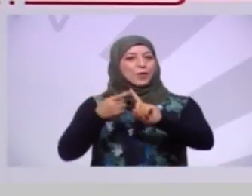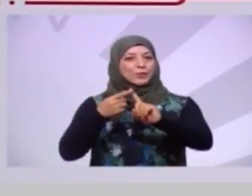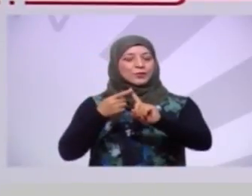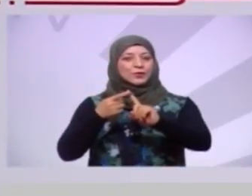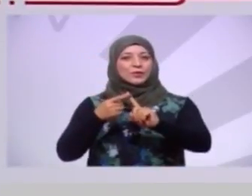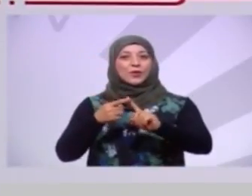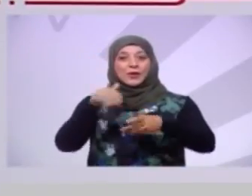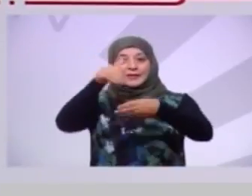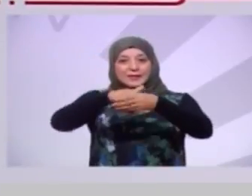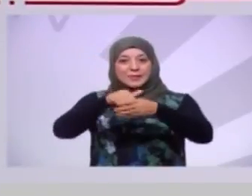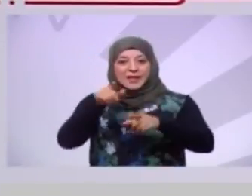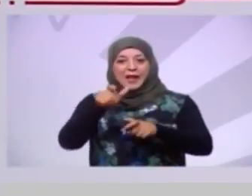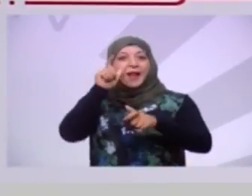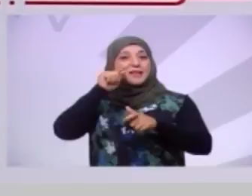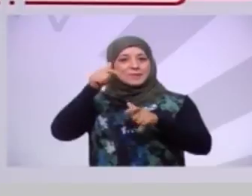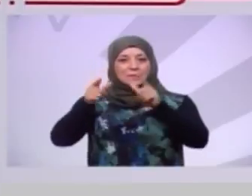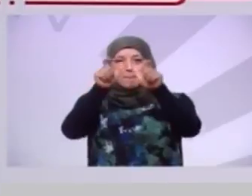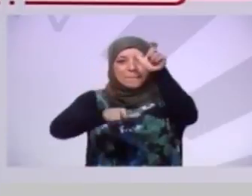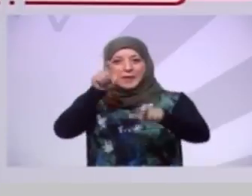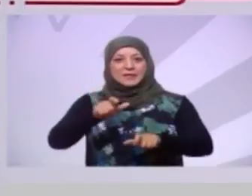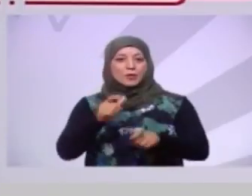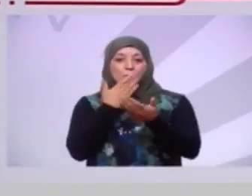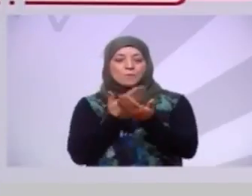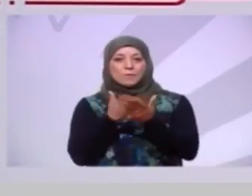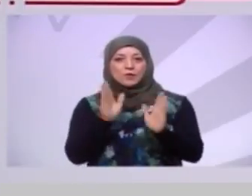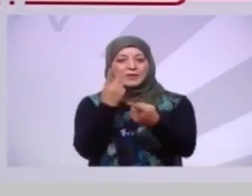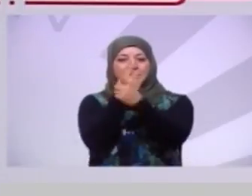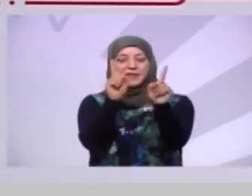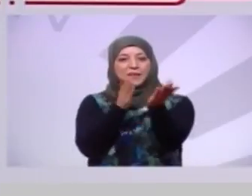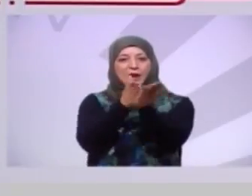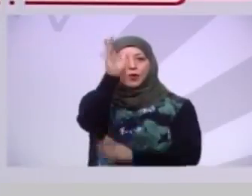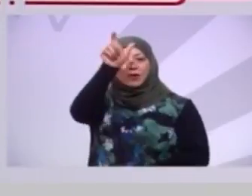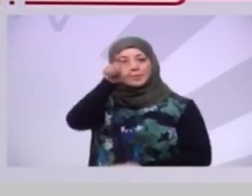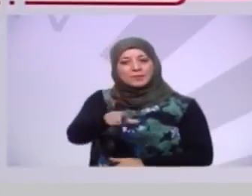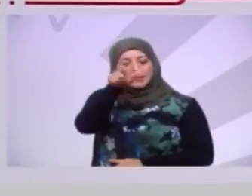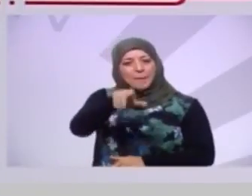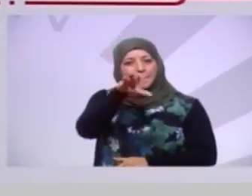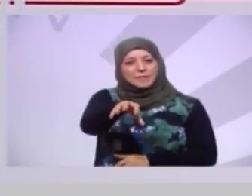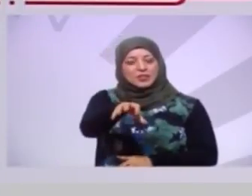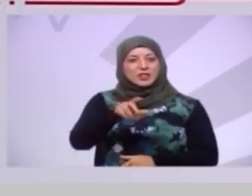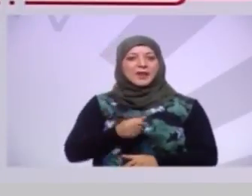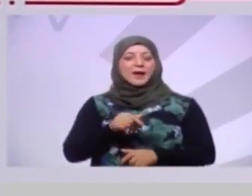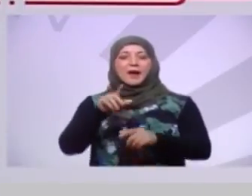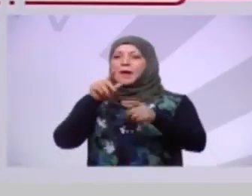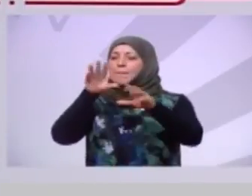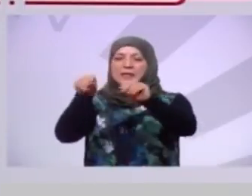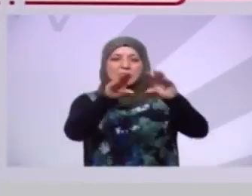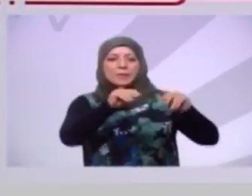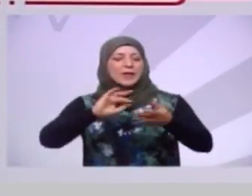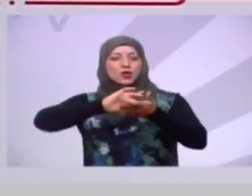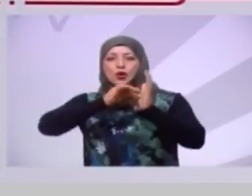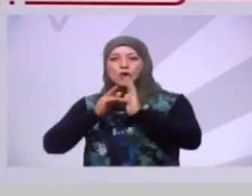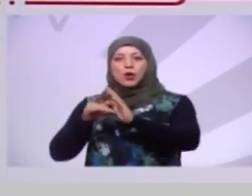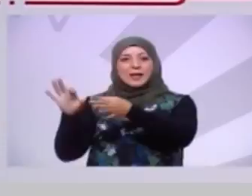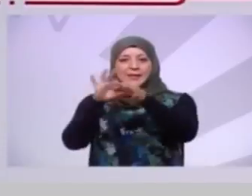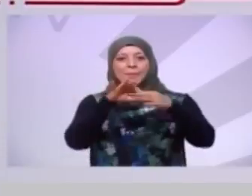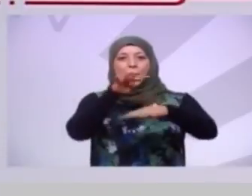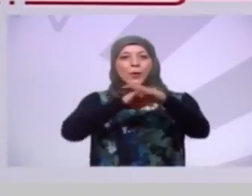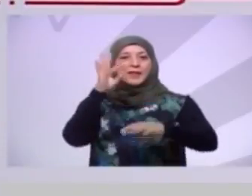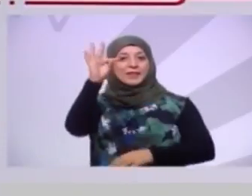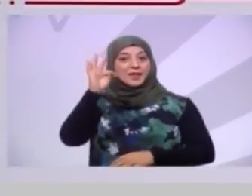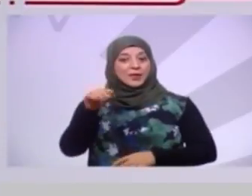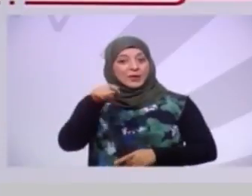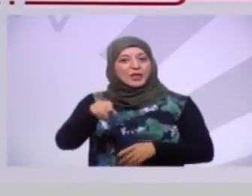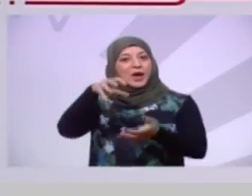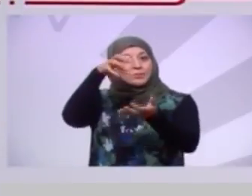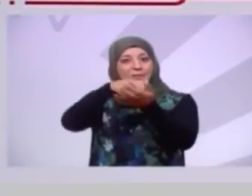تتطلب اناس مخلصين وثمانين يدافعوا على حق ال جهه يدافع على حق لماذا ارض المعارك الخالده في انها تكون قد